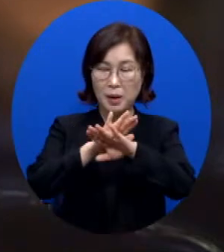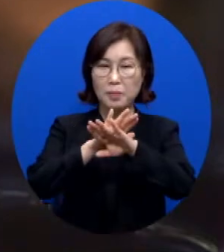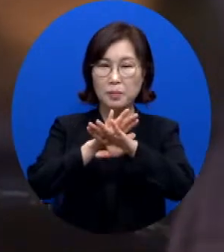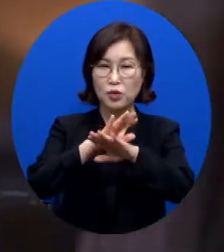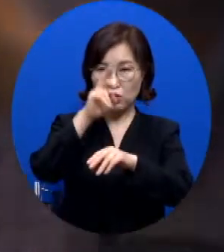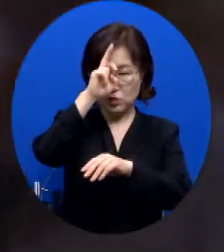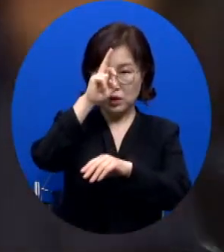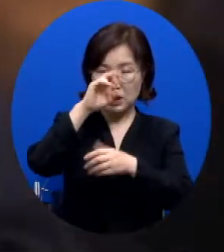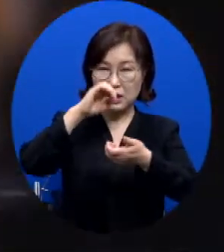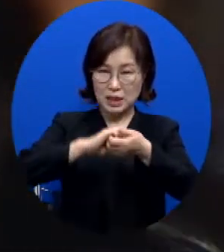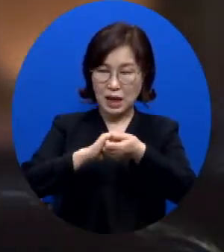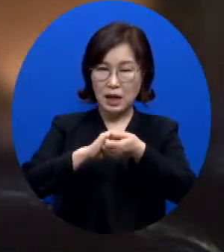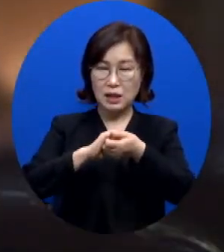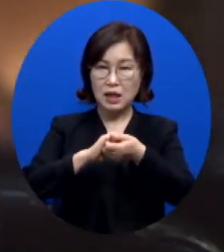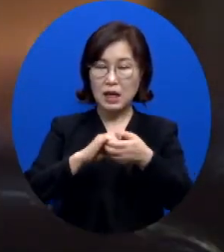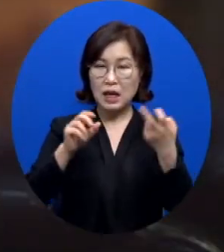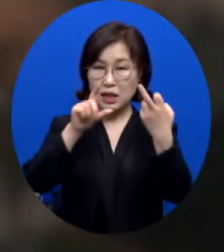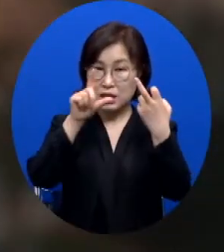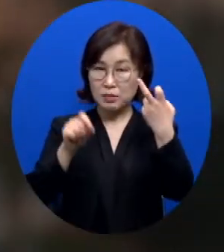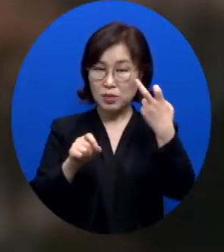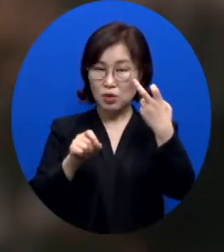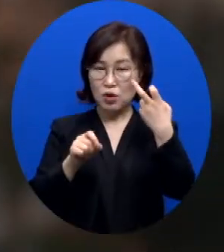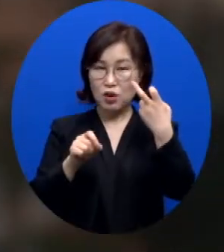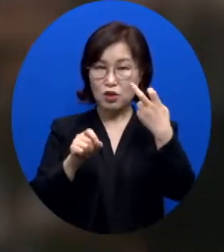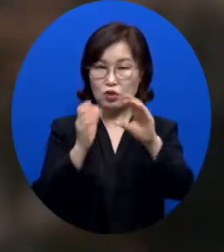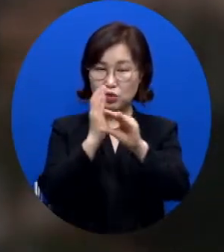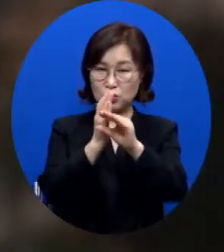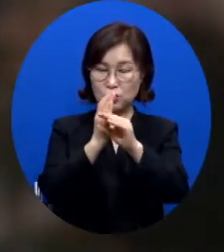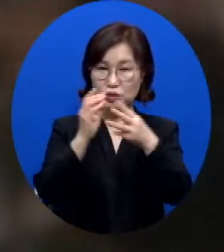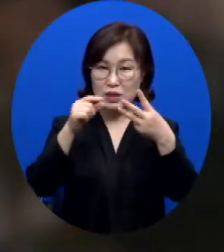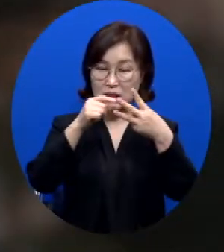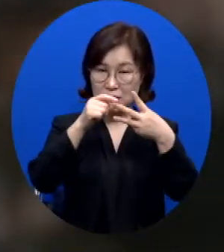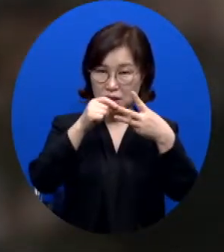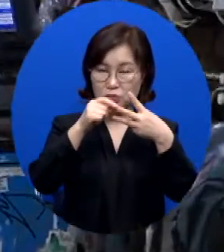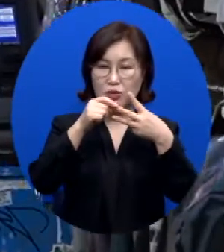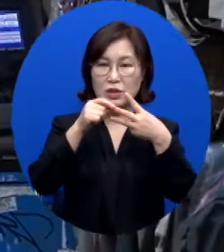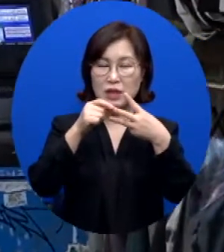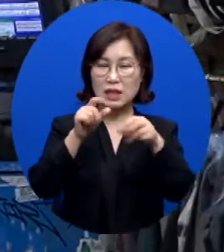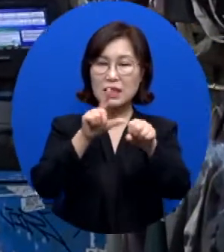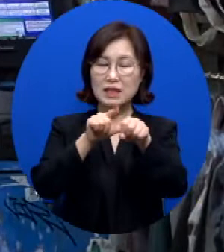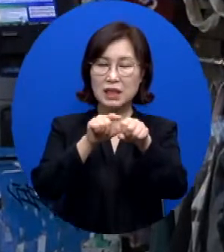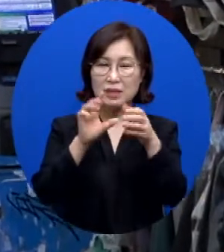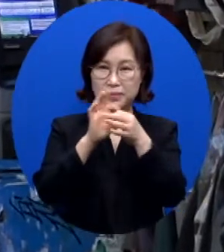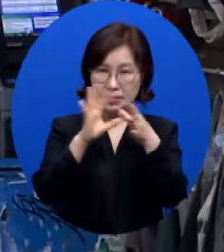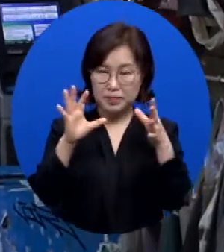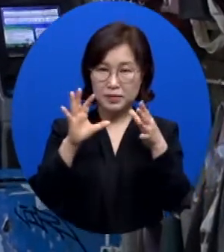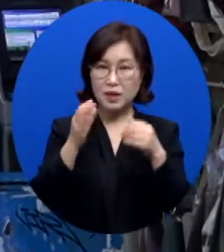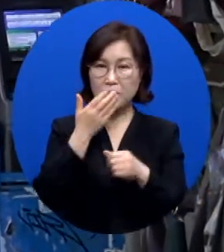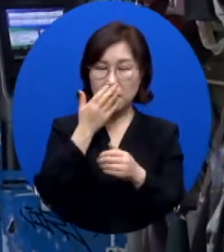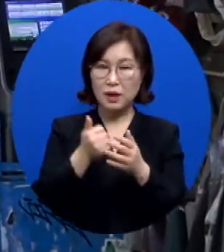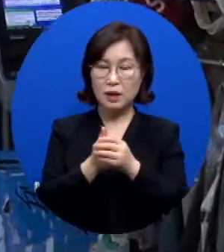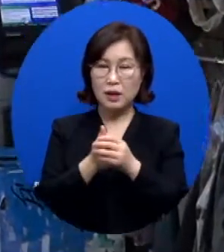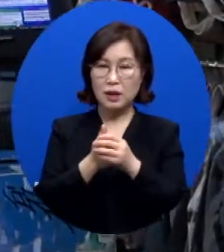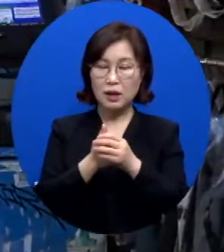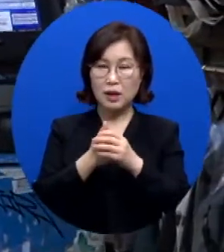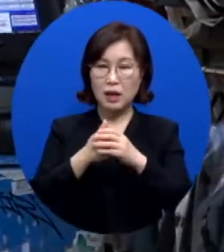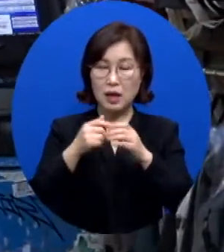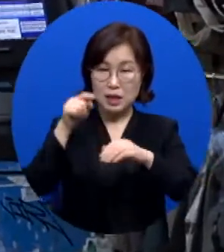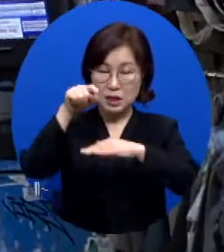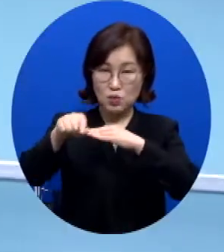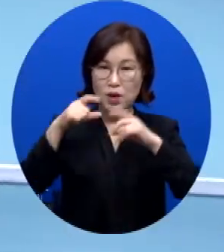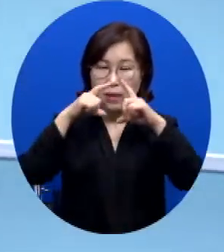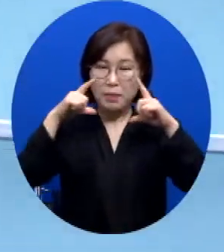제한을 받고 12월 중순 2단계에서 시간 제한이 풀립니다. 실내 마스크 착용 의무는 2단계에서 폐지를 검토하고